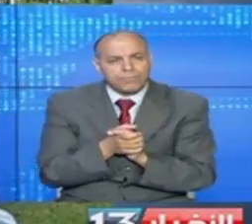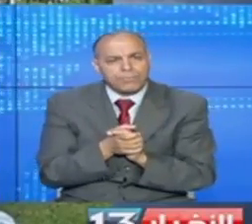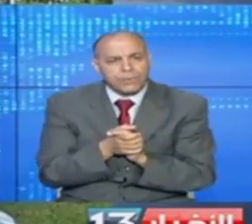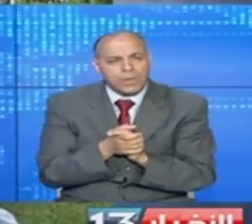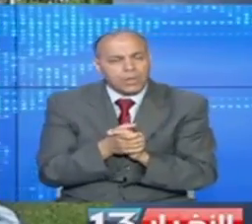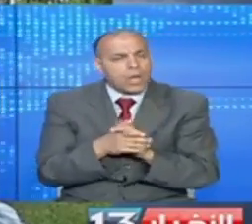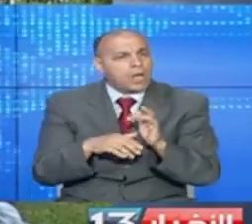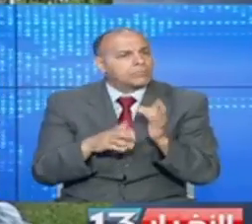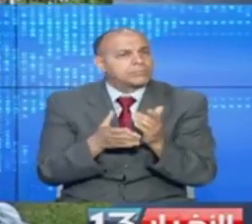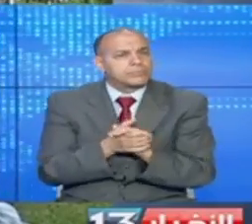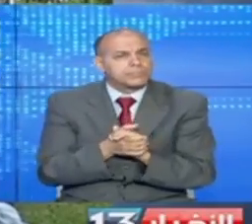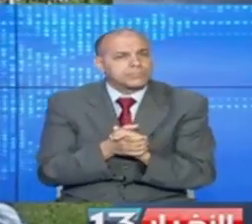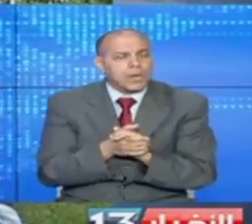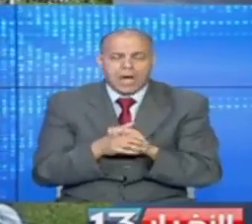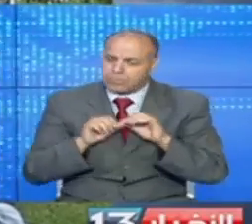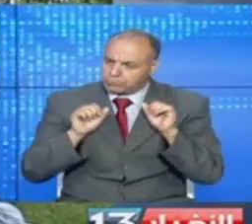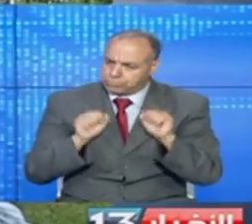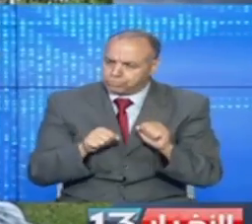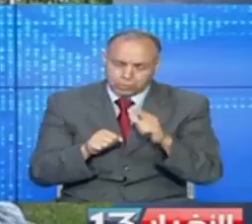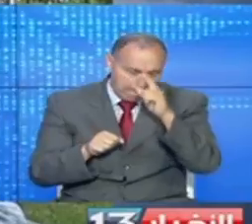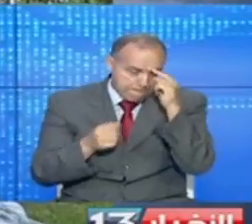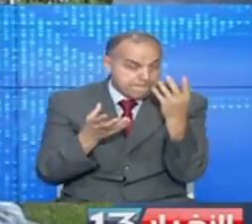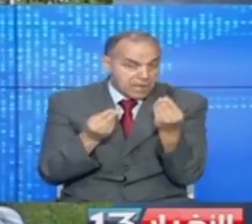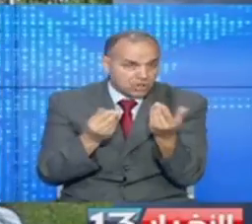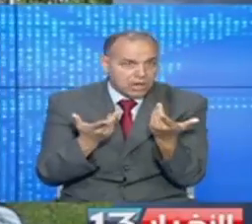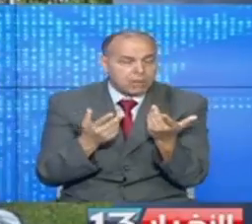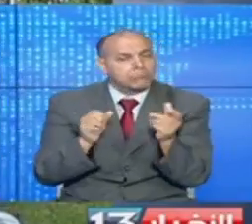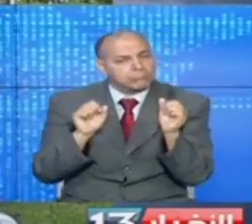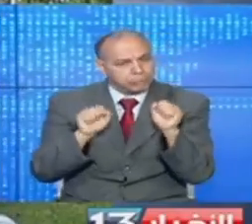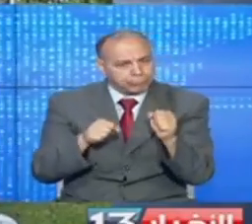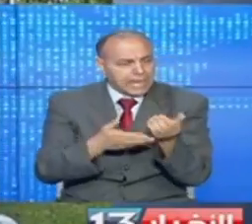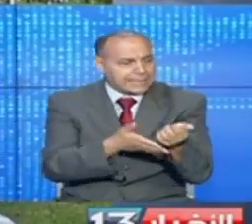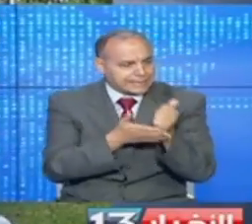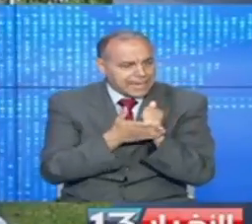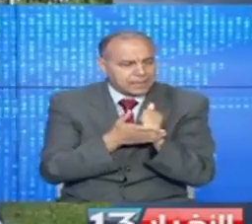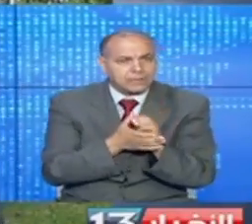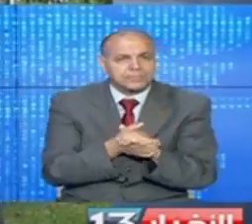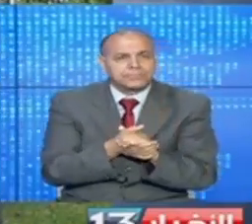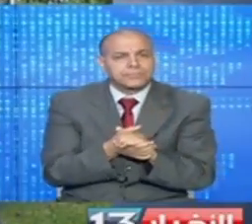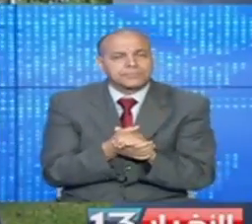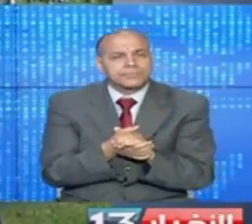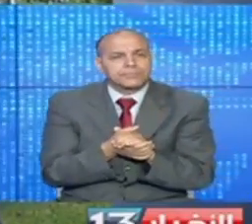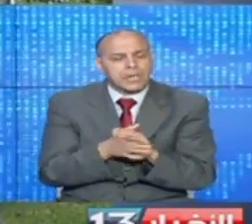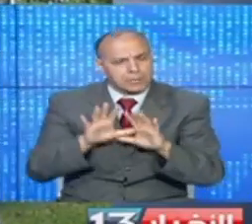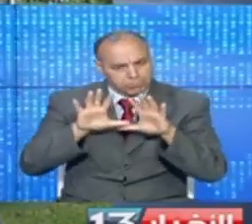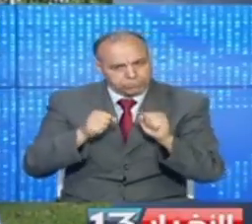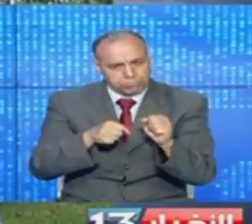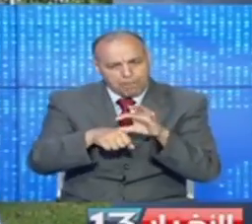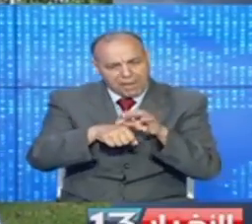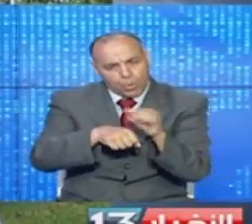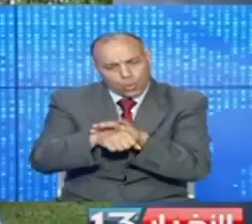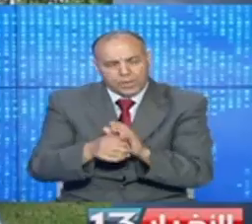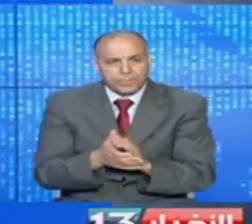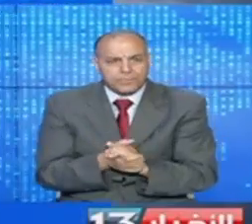ومؤثر ومكننا من برشا إمكانيات اللي ساعدتنا على السيطرة على الكورونا.